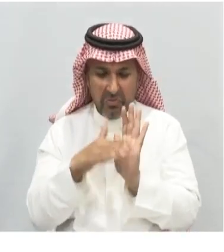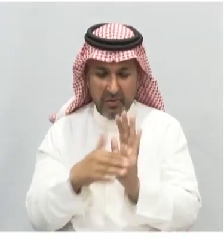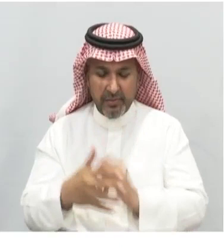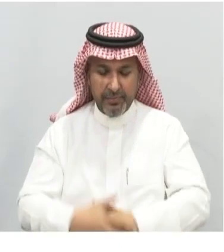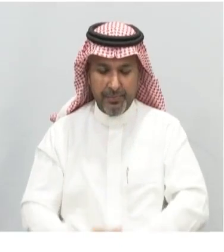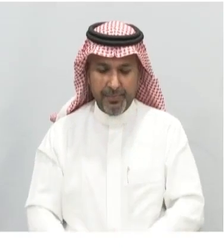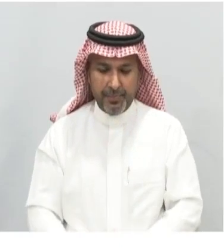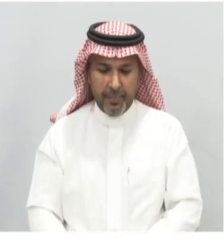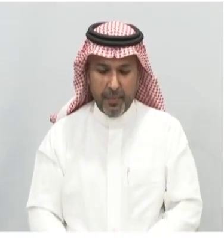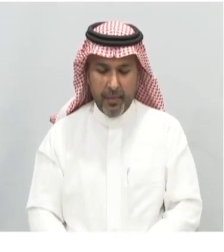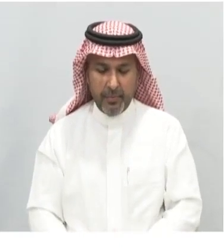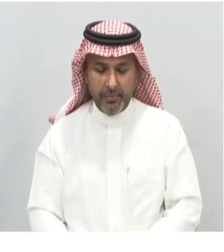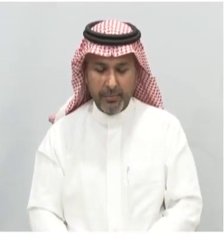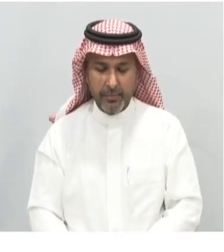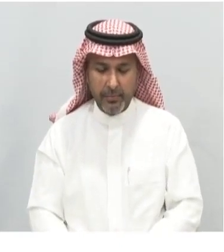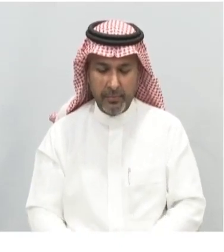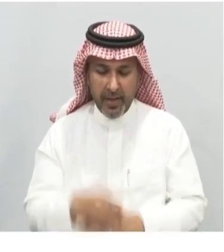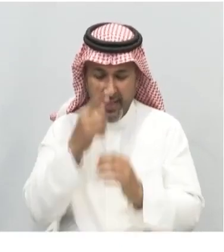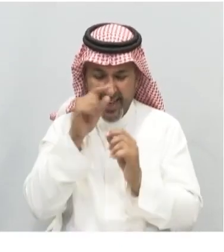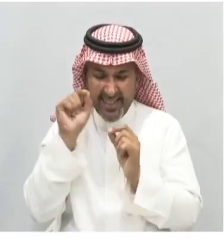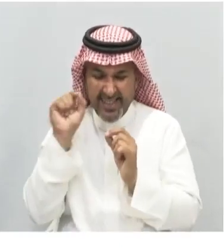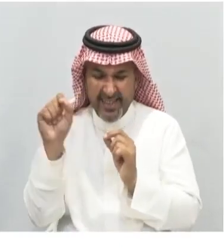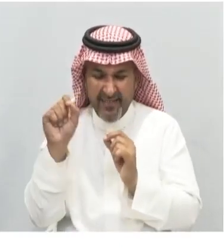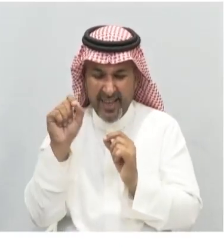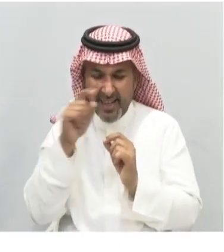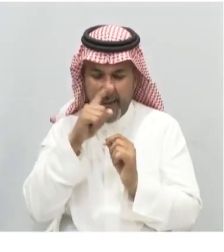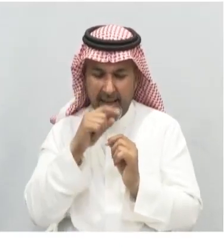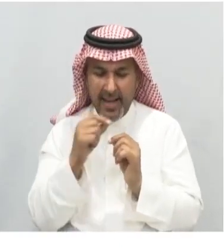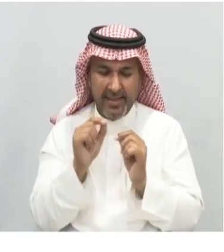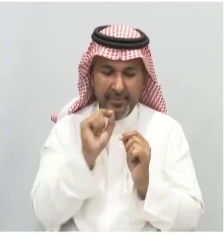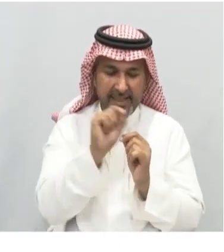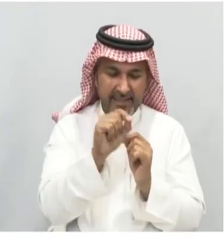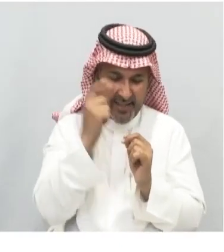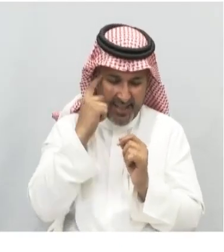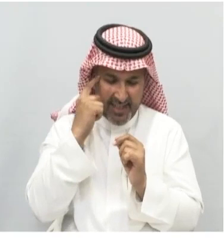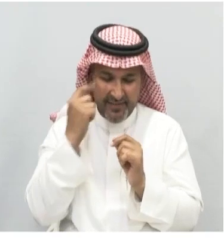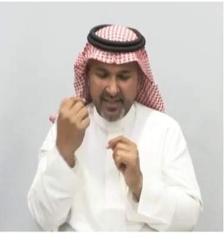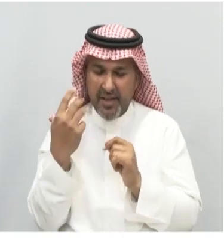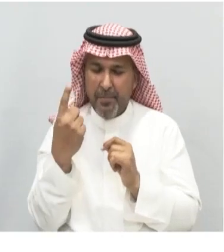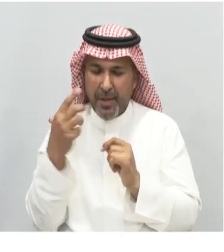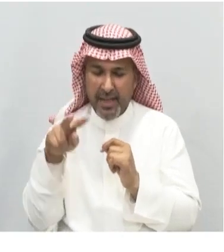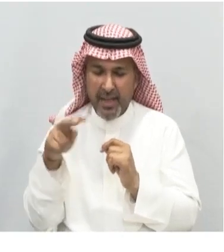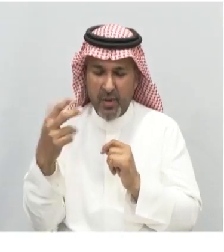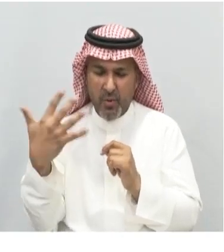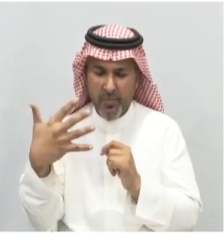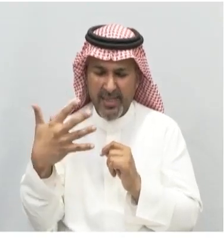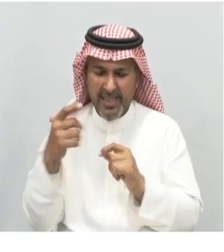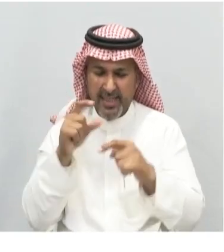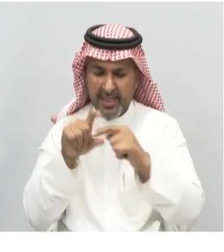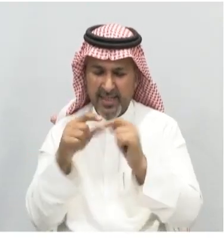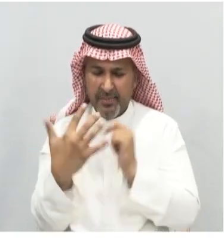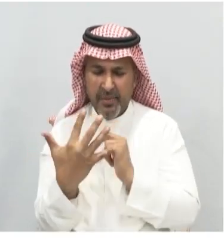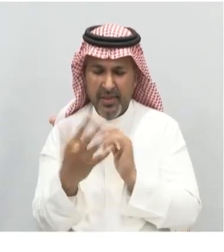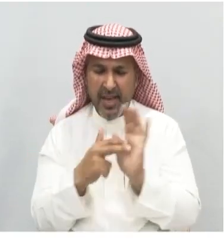15 تقسيم 5 تسا 3 هذه حقيقه اساسيه تعرفنا عليها 150 تقسيم 5 ابنائي